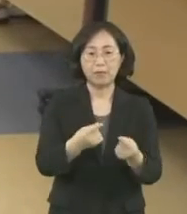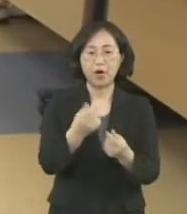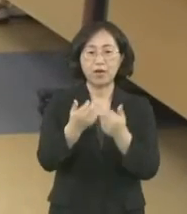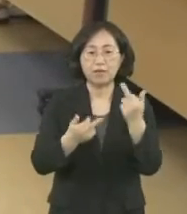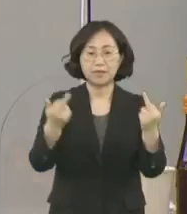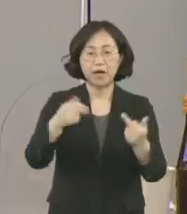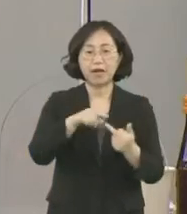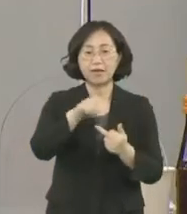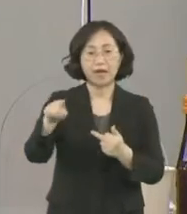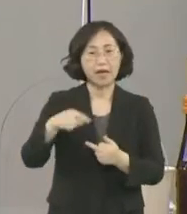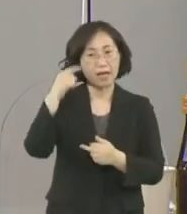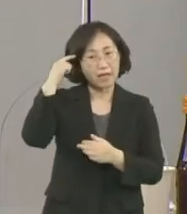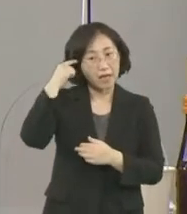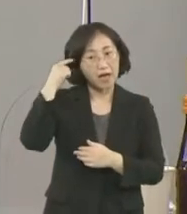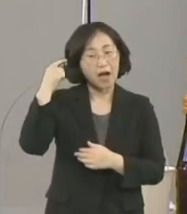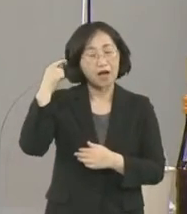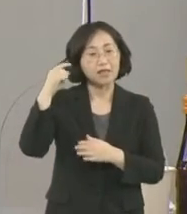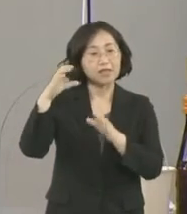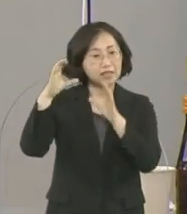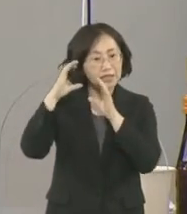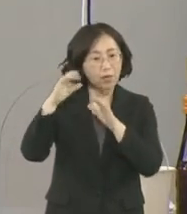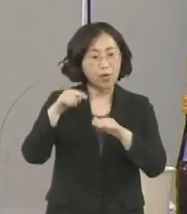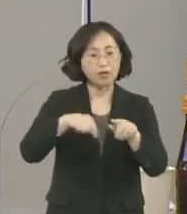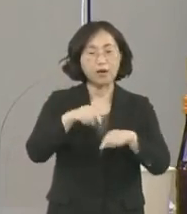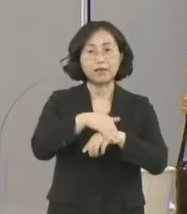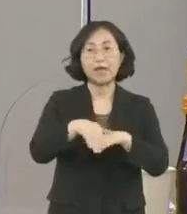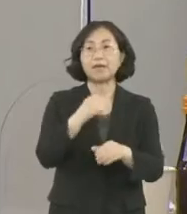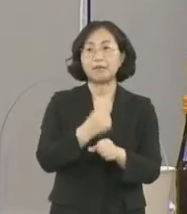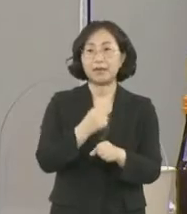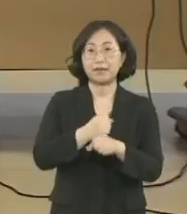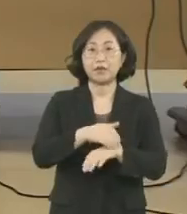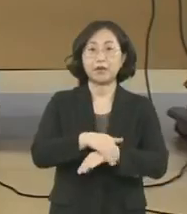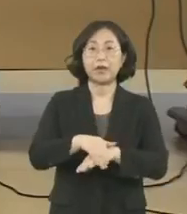산업 현장의 목소리를 고루 듣고 정책을 수립하기 로 했습니다